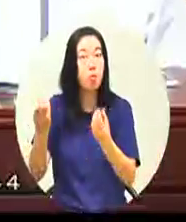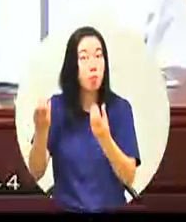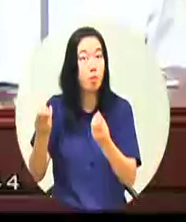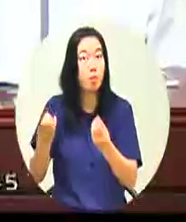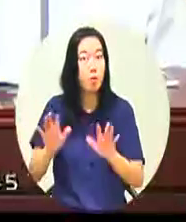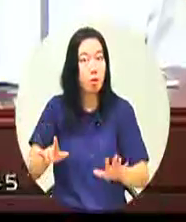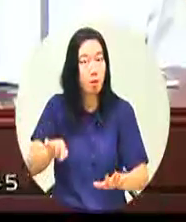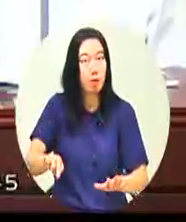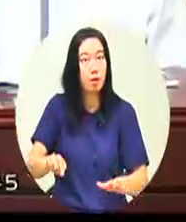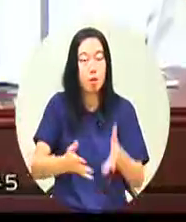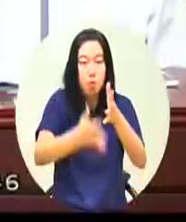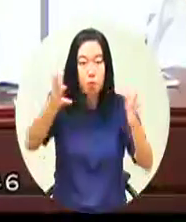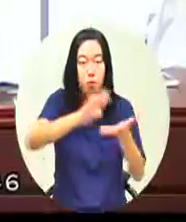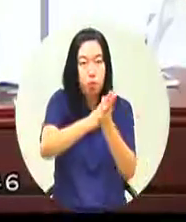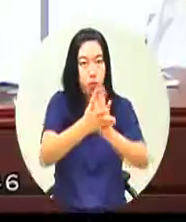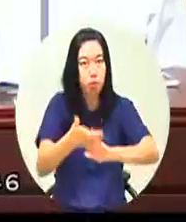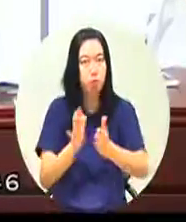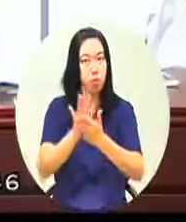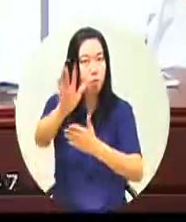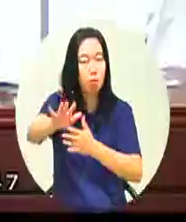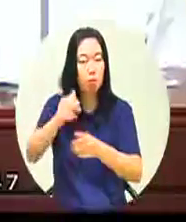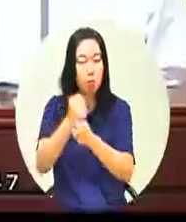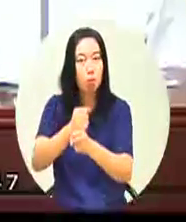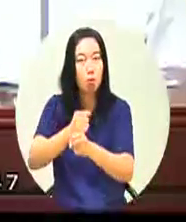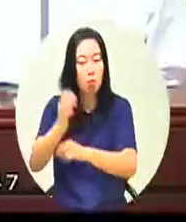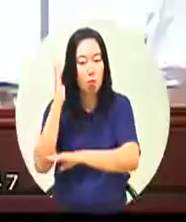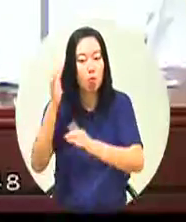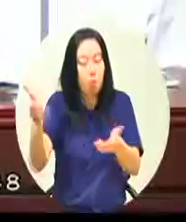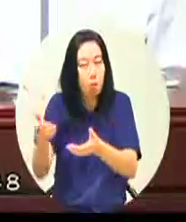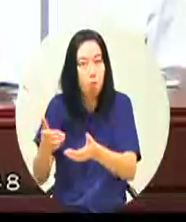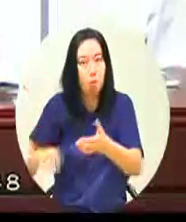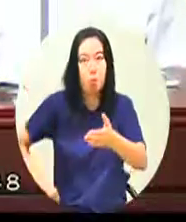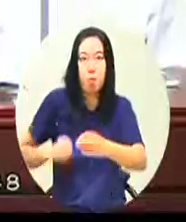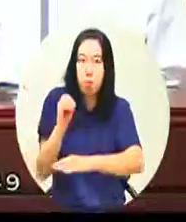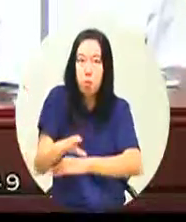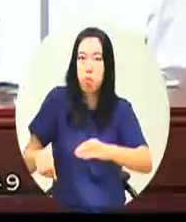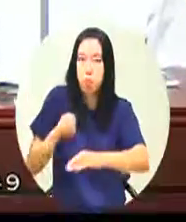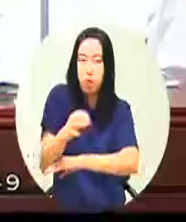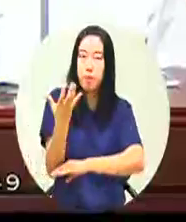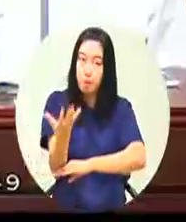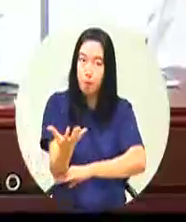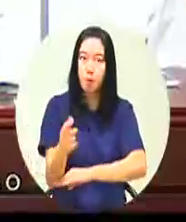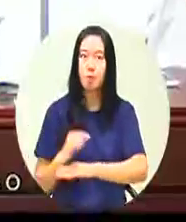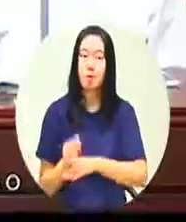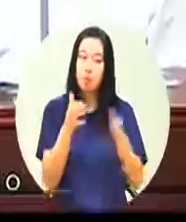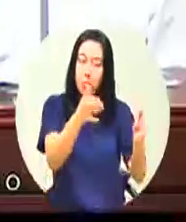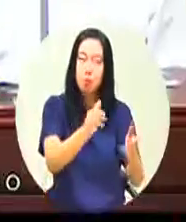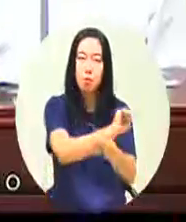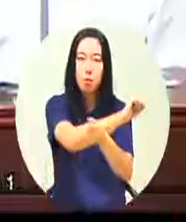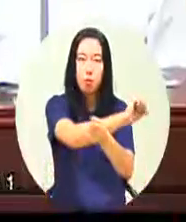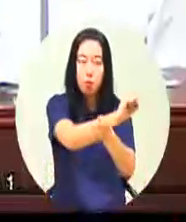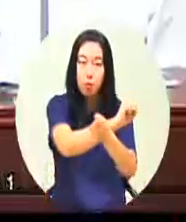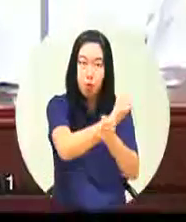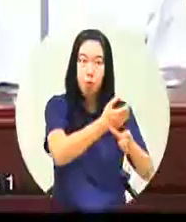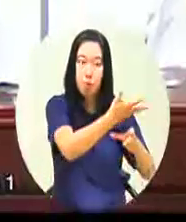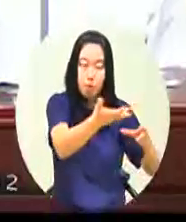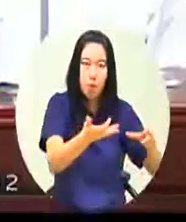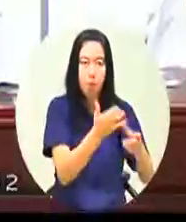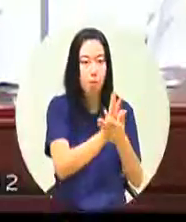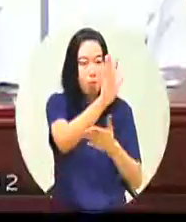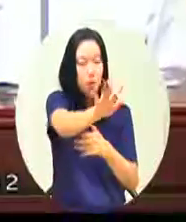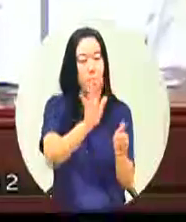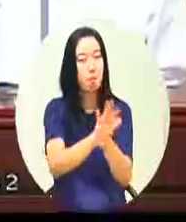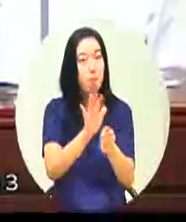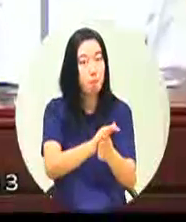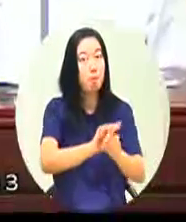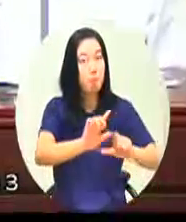从都变到未来的整治其实会投入非常多的一个经费，那这个对于考潭排水后续比较会有帮助。